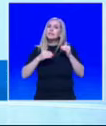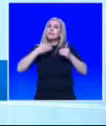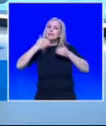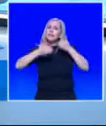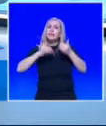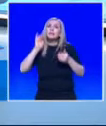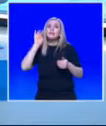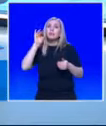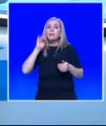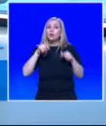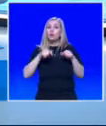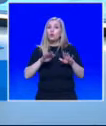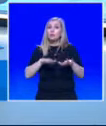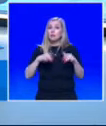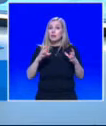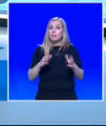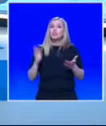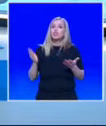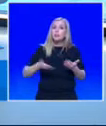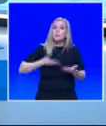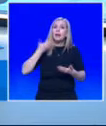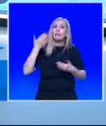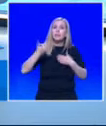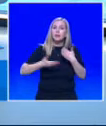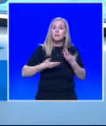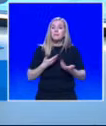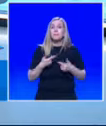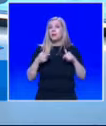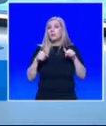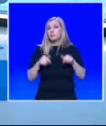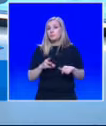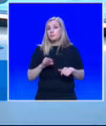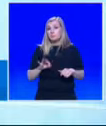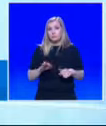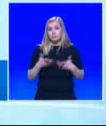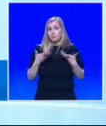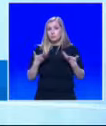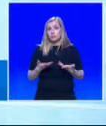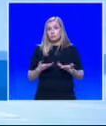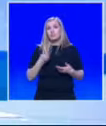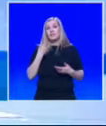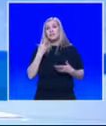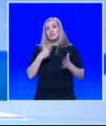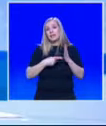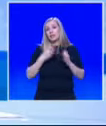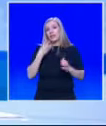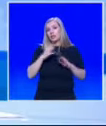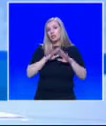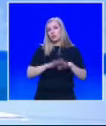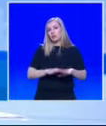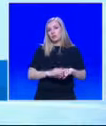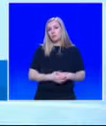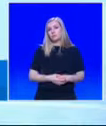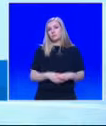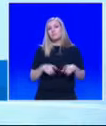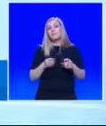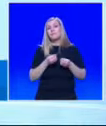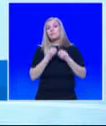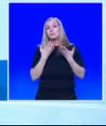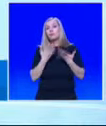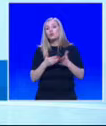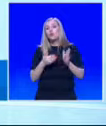ще премине, но 2/3, ако така се разпишат съответните закони, ще останем. Ако говорим за сега, това е шанс за опозицията